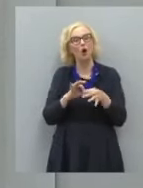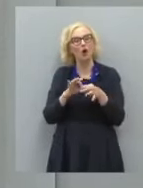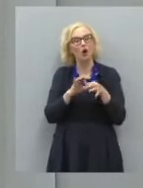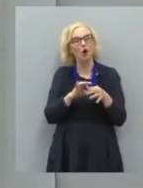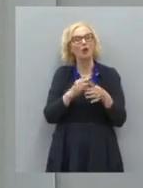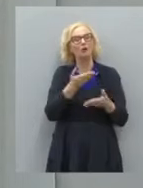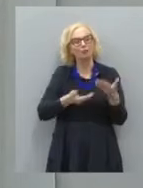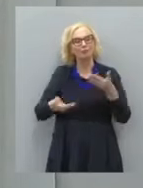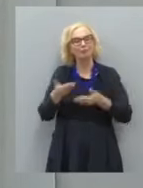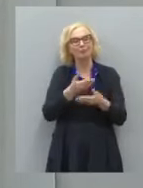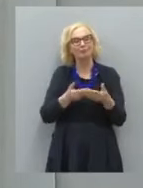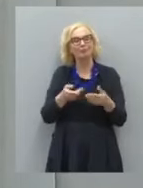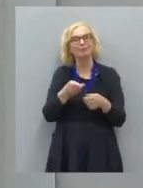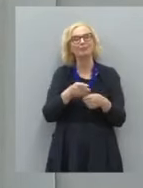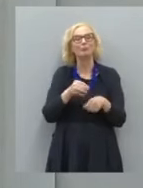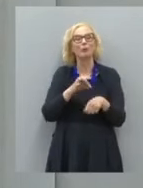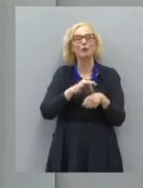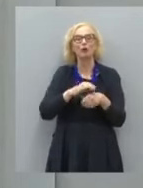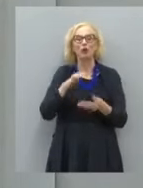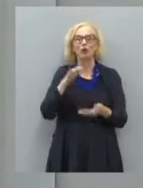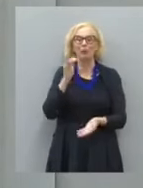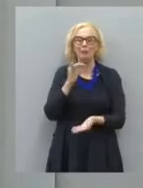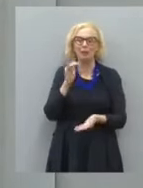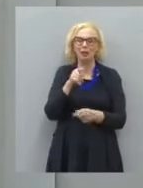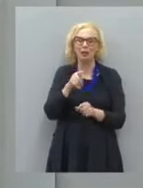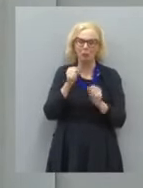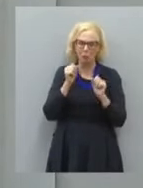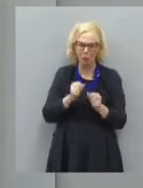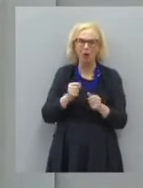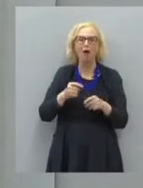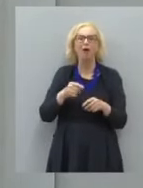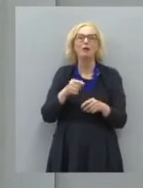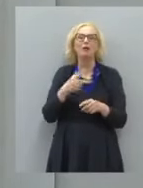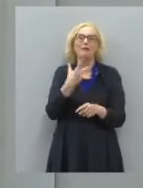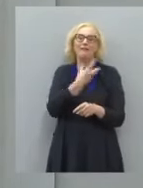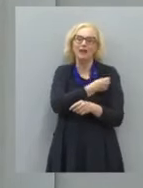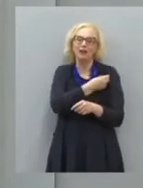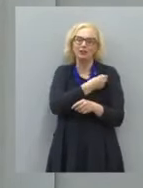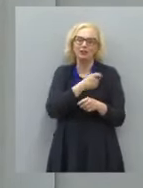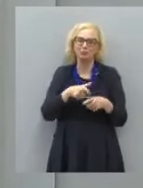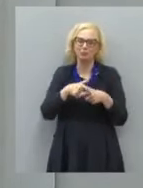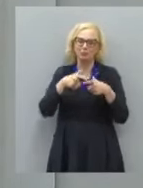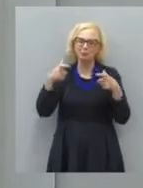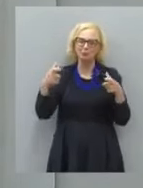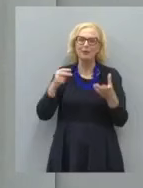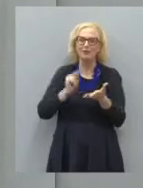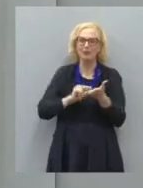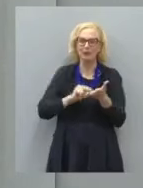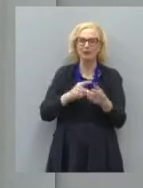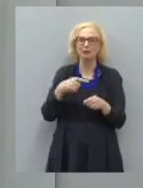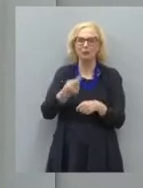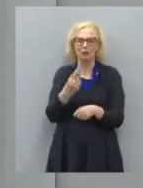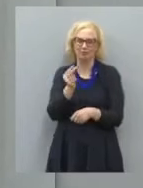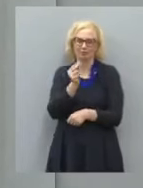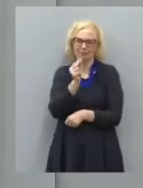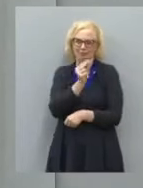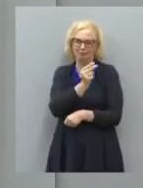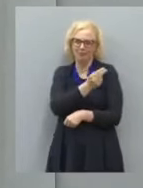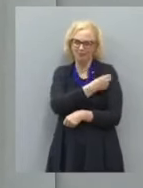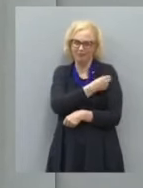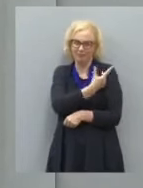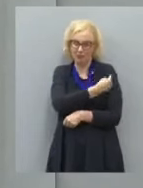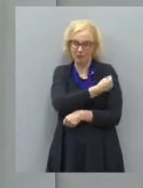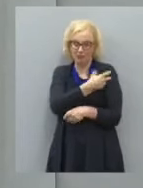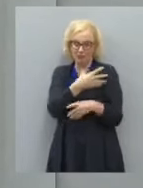pediatri di libera scelta possa portare ad un aumento di questa delle prenotazioni quindi dalla vaccinazione anche in queste fasce di età